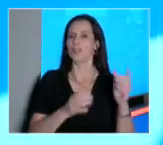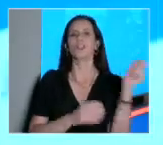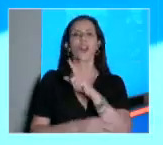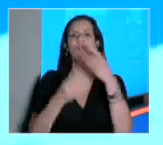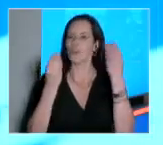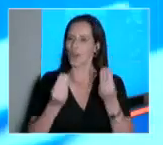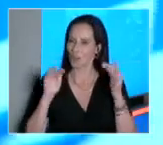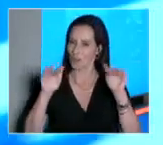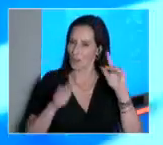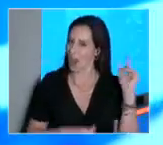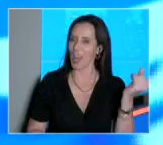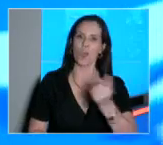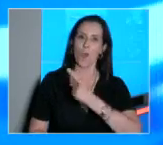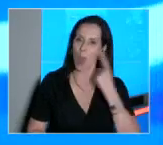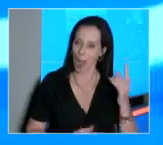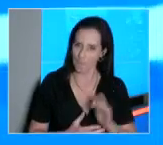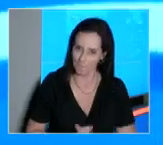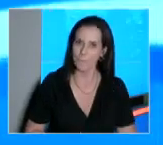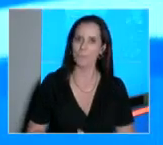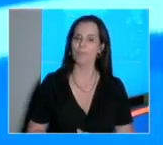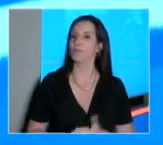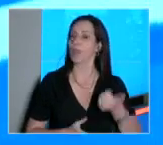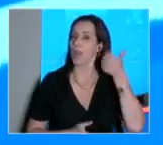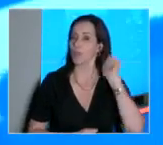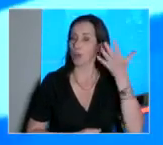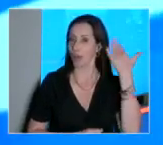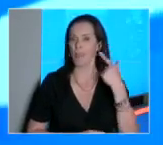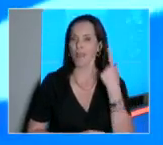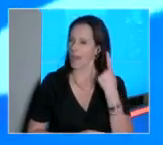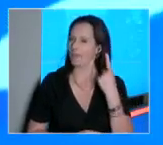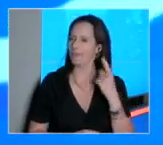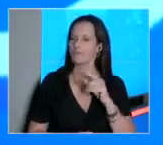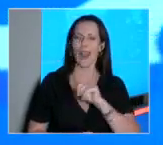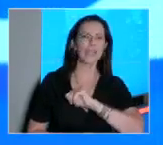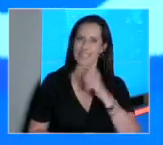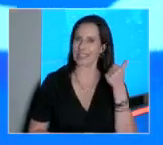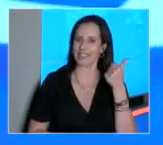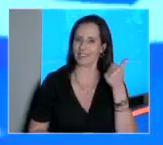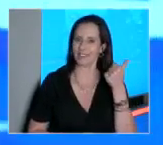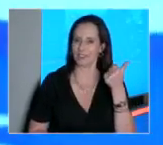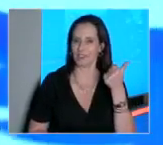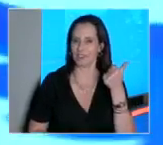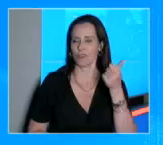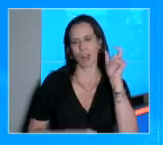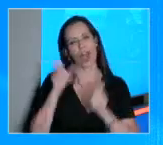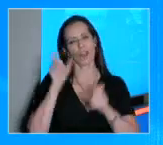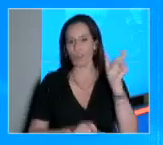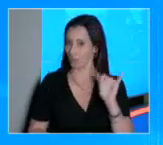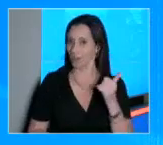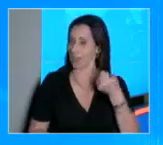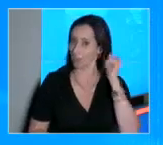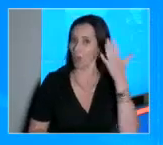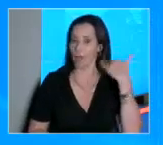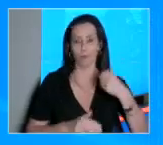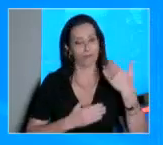שבוע טוב ומבורך לכולם. אתמול היה אחד מרגעי השיא של המין האנושי, כן?